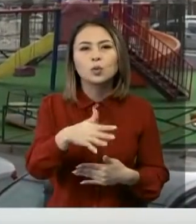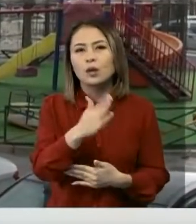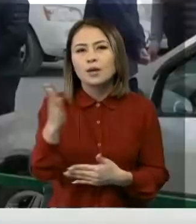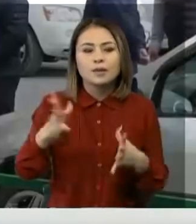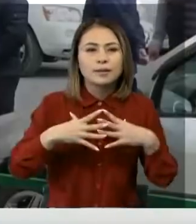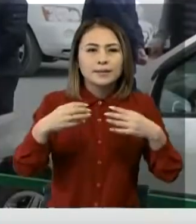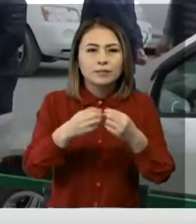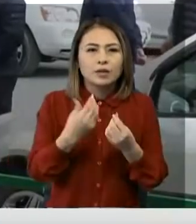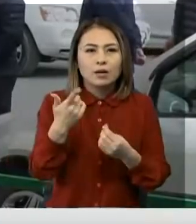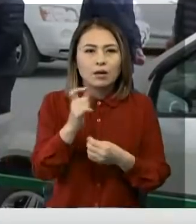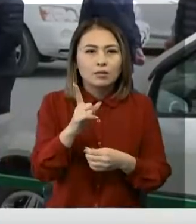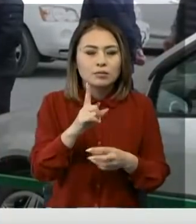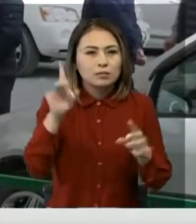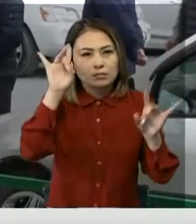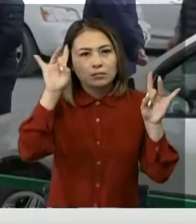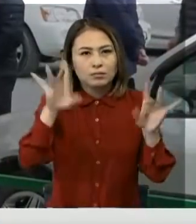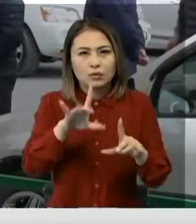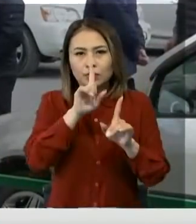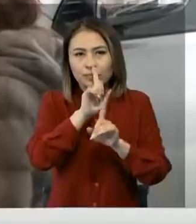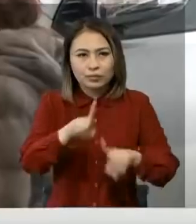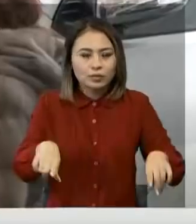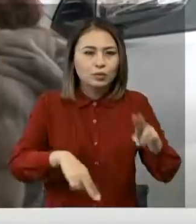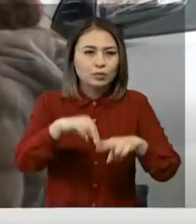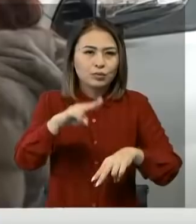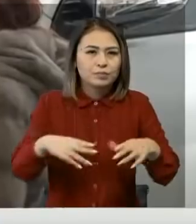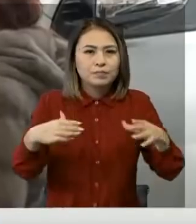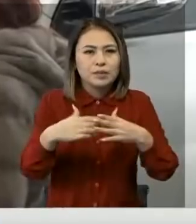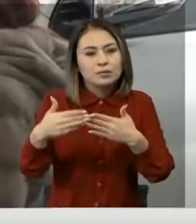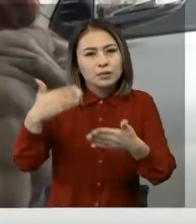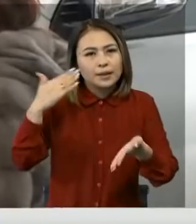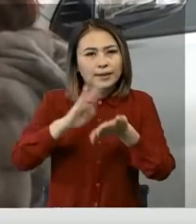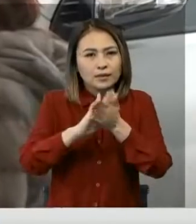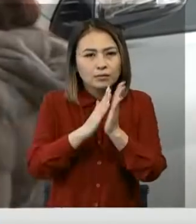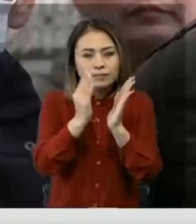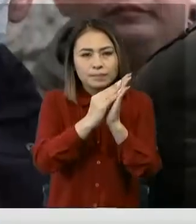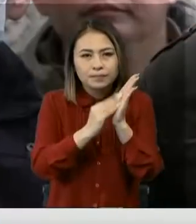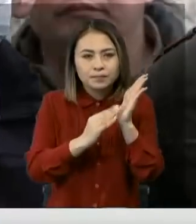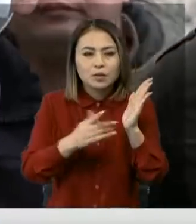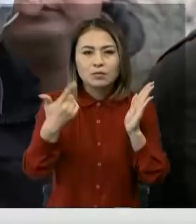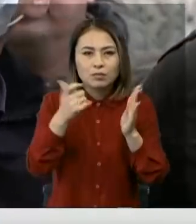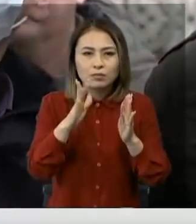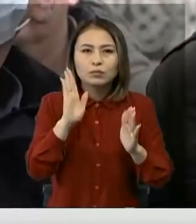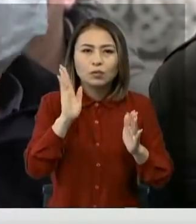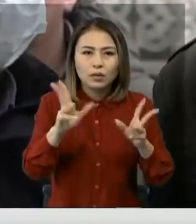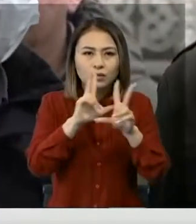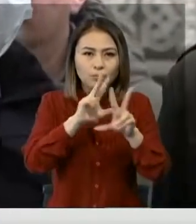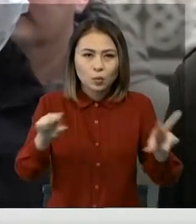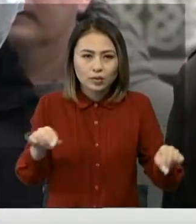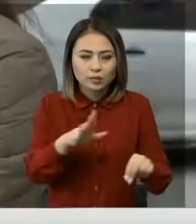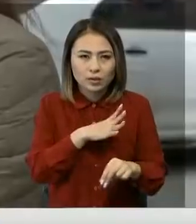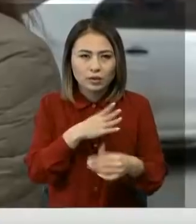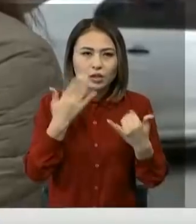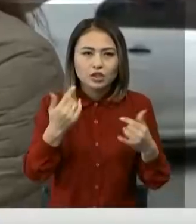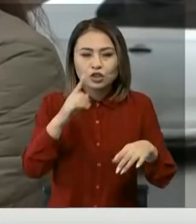газ берілмейтіні күтпеген жаңалық болған. Себебі құрылыс мекемесі осыған дейін келісім шарт бойынша көгілдір отын болады деп келген. Алайда